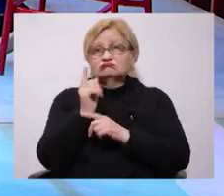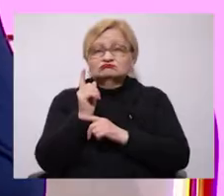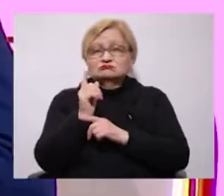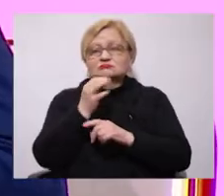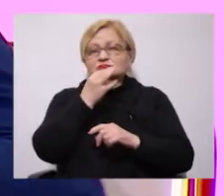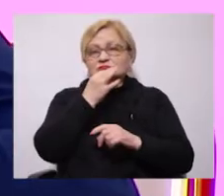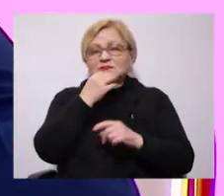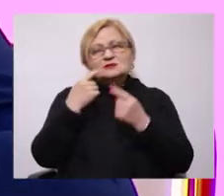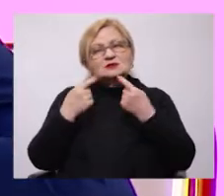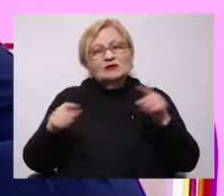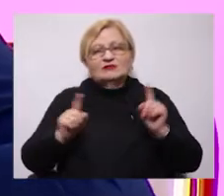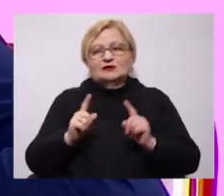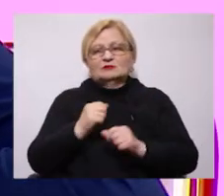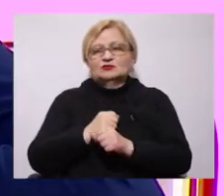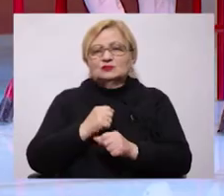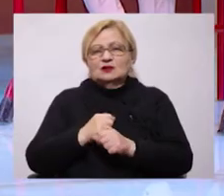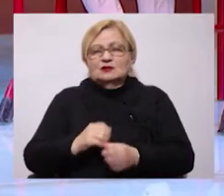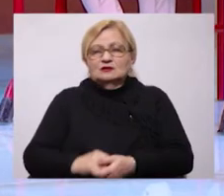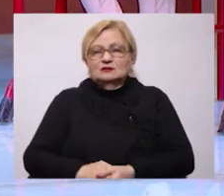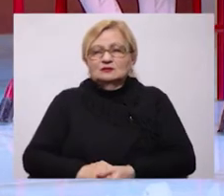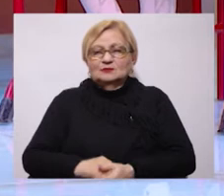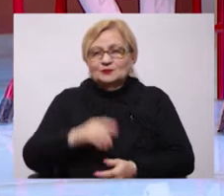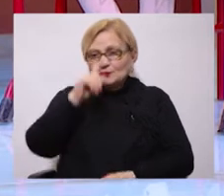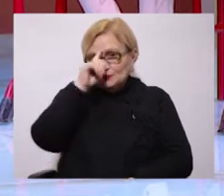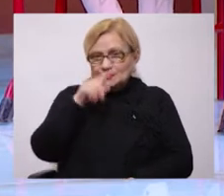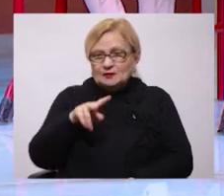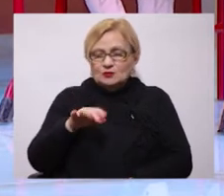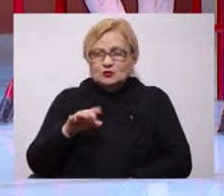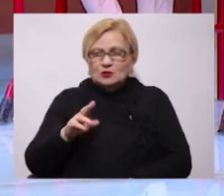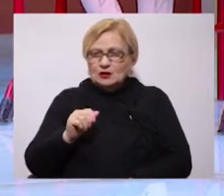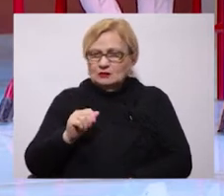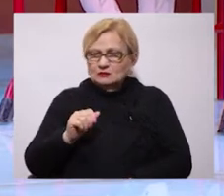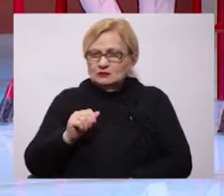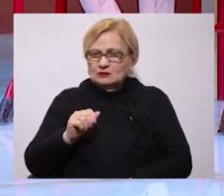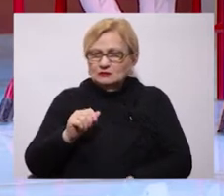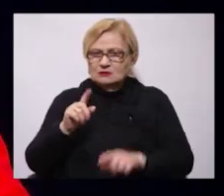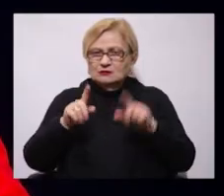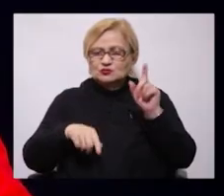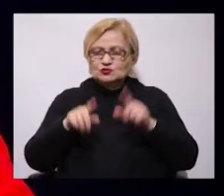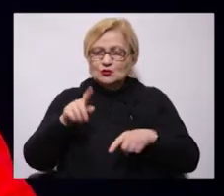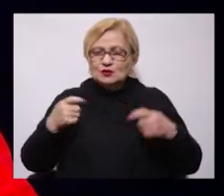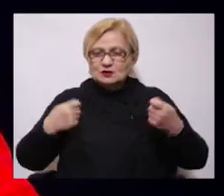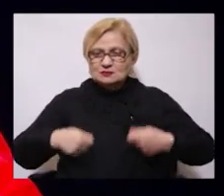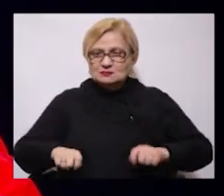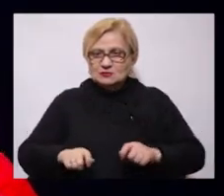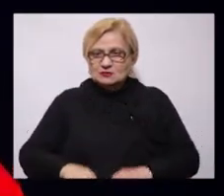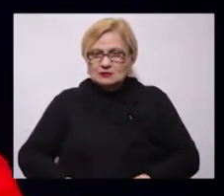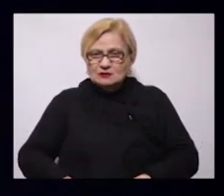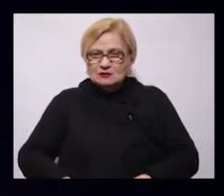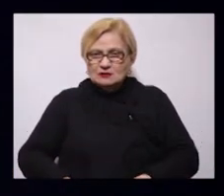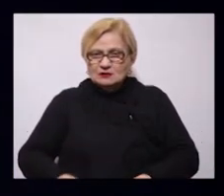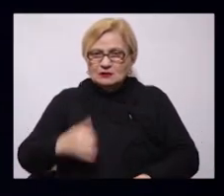მერე სხვა რაღაცა. ლუკა, მართალი ხარ? გისმენ? ისმენო. ზოგი იცვამს. კი ბატონო.